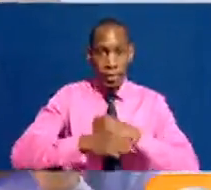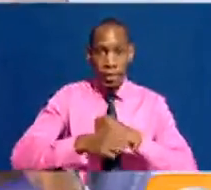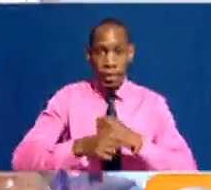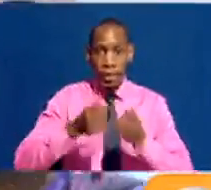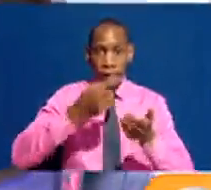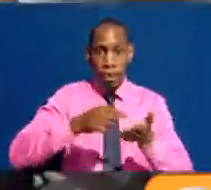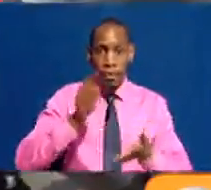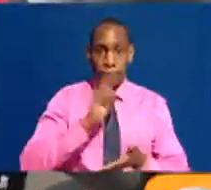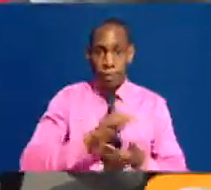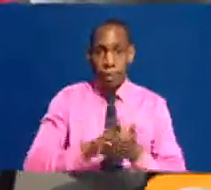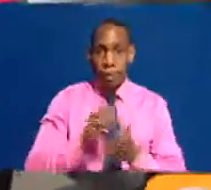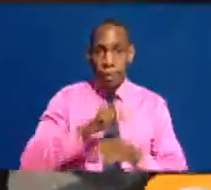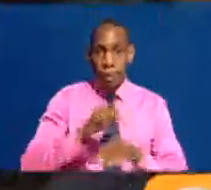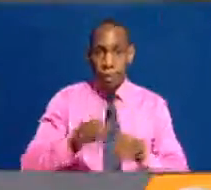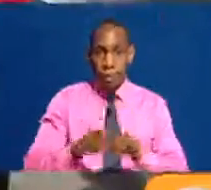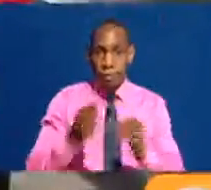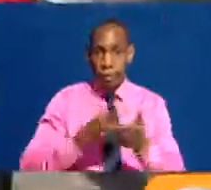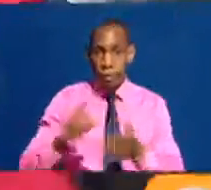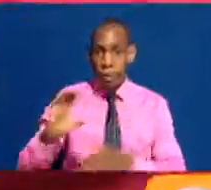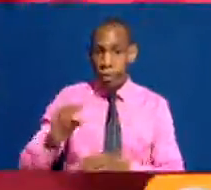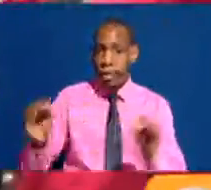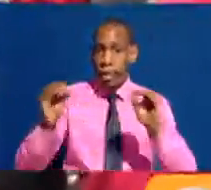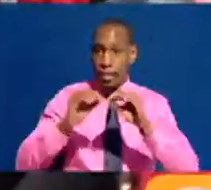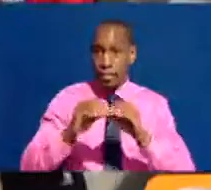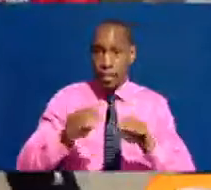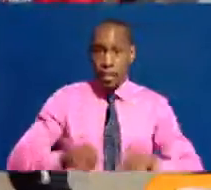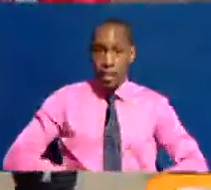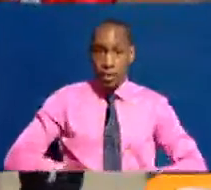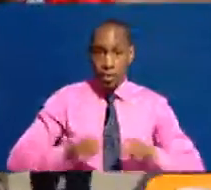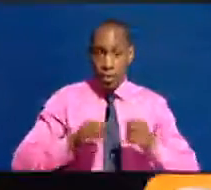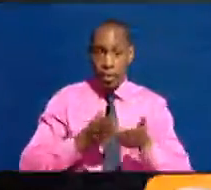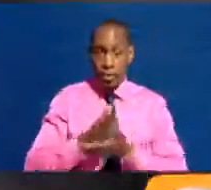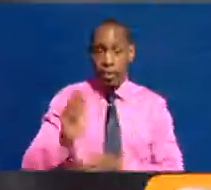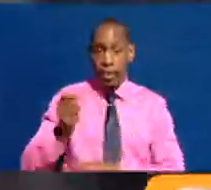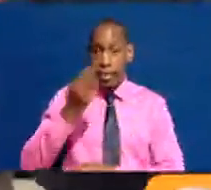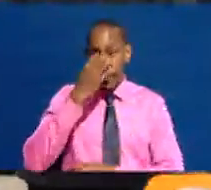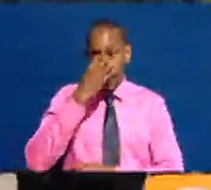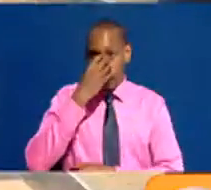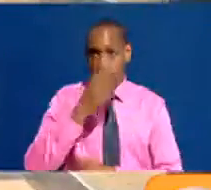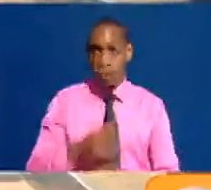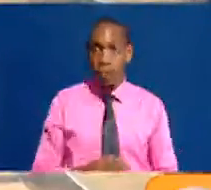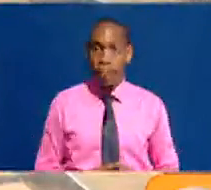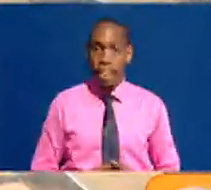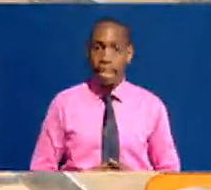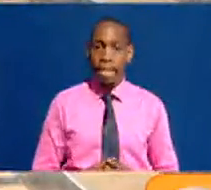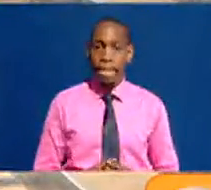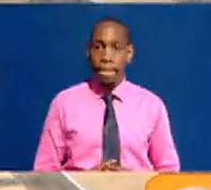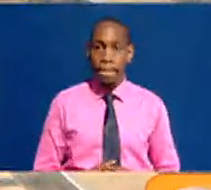approved during this week's cabinet meeting chaired by President William Ruto.